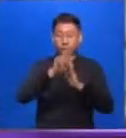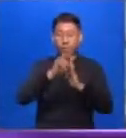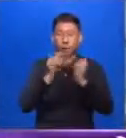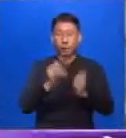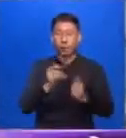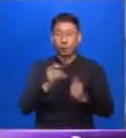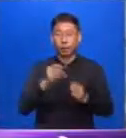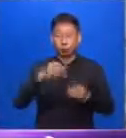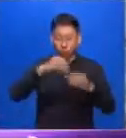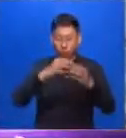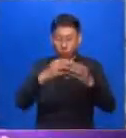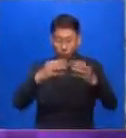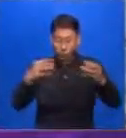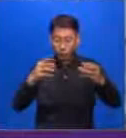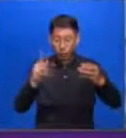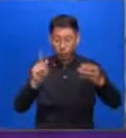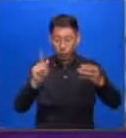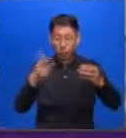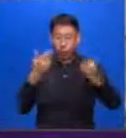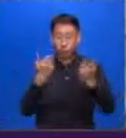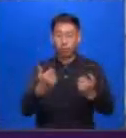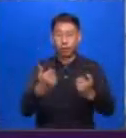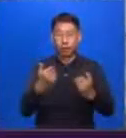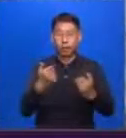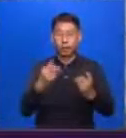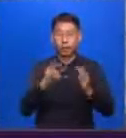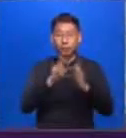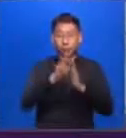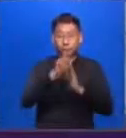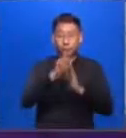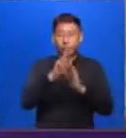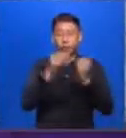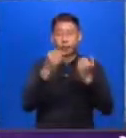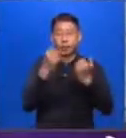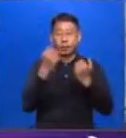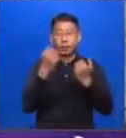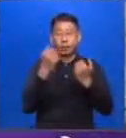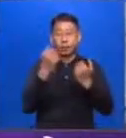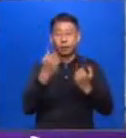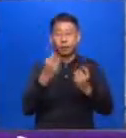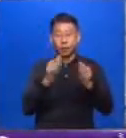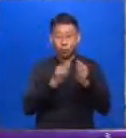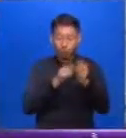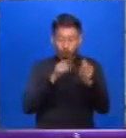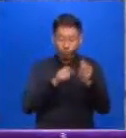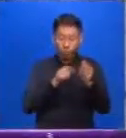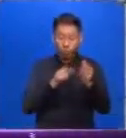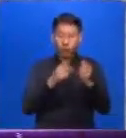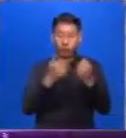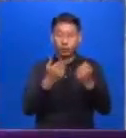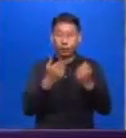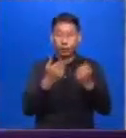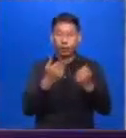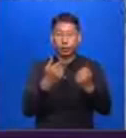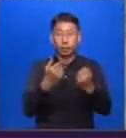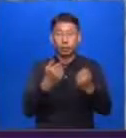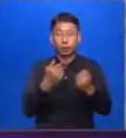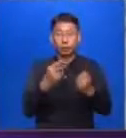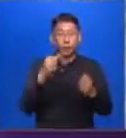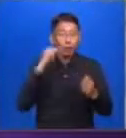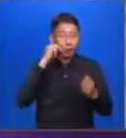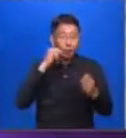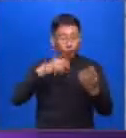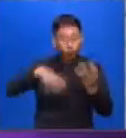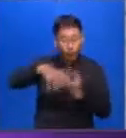ที่เขาปลูกแตงกวาบ้านร่อนบัวทองตำบลกรุงก่อนะคะอำเภอเวียงเชียงรุ้งเร่งนำน้ำผสม